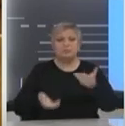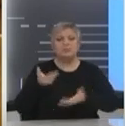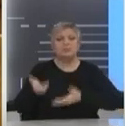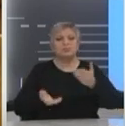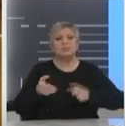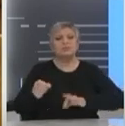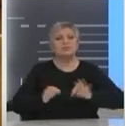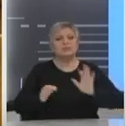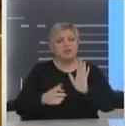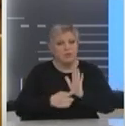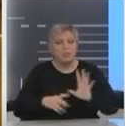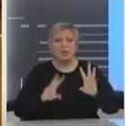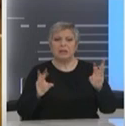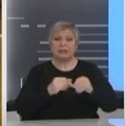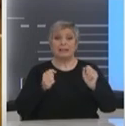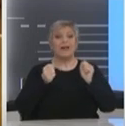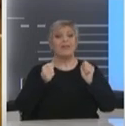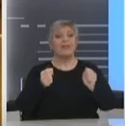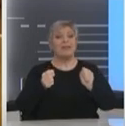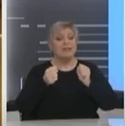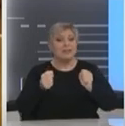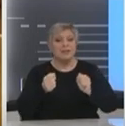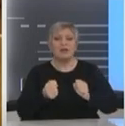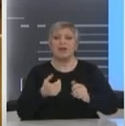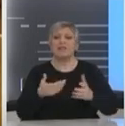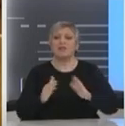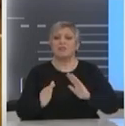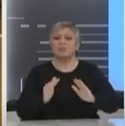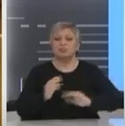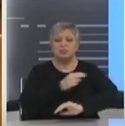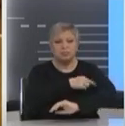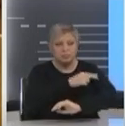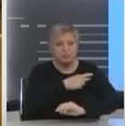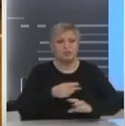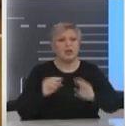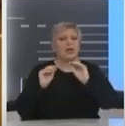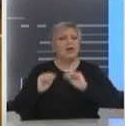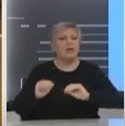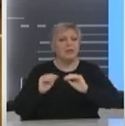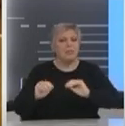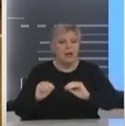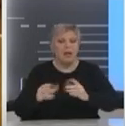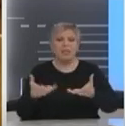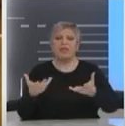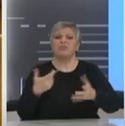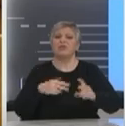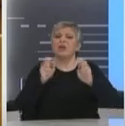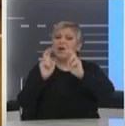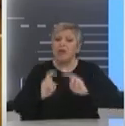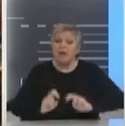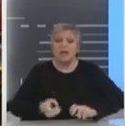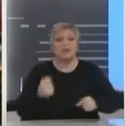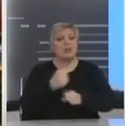νομοσχέδια στην υγεία, πρωτοβάθμια φροντίδα, στην ανώτατη εκπαίδευση, την έρευνα, τα εργασιακά,